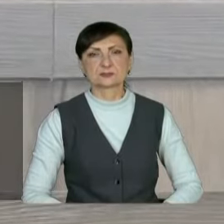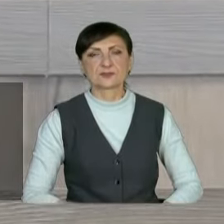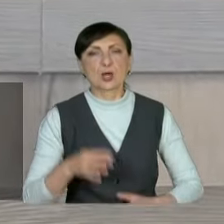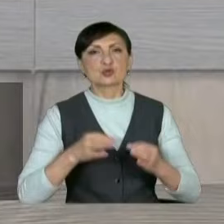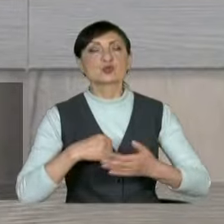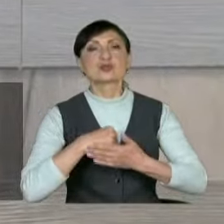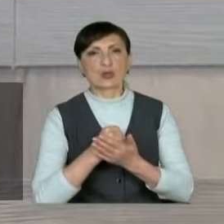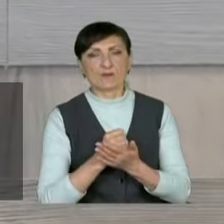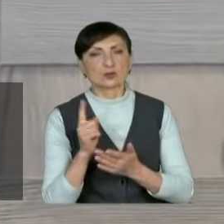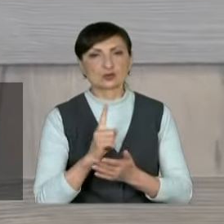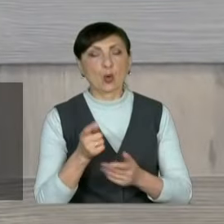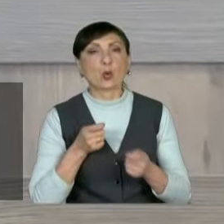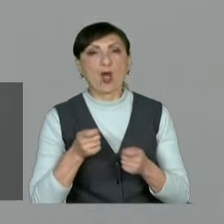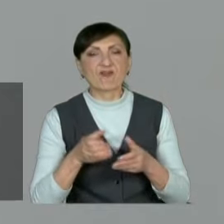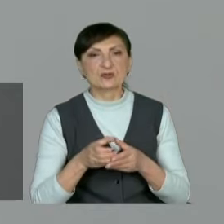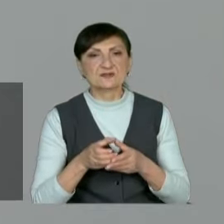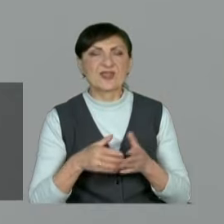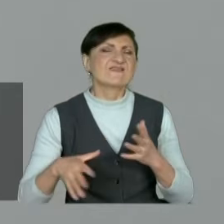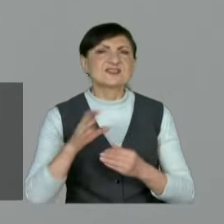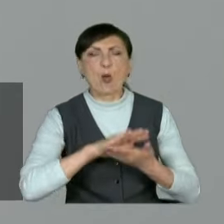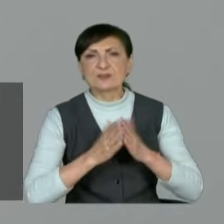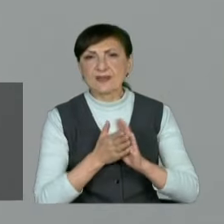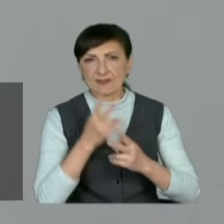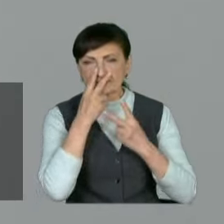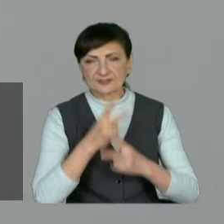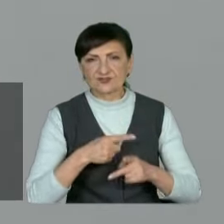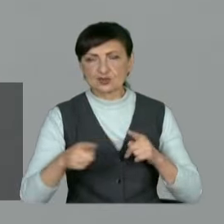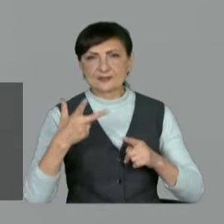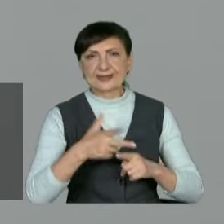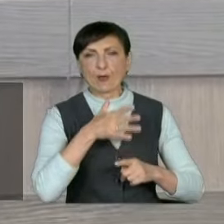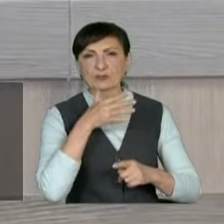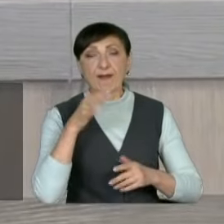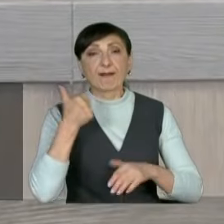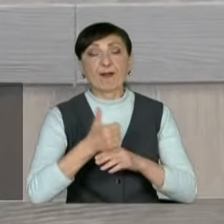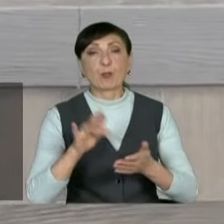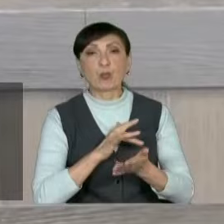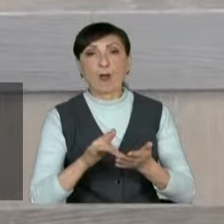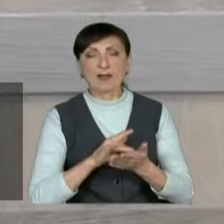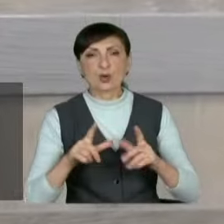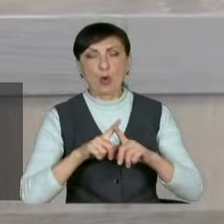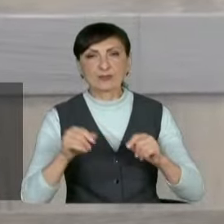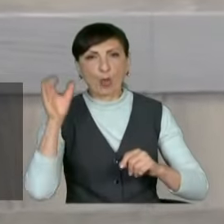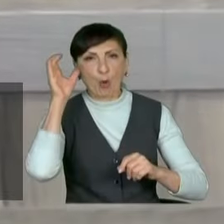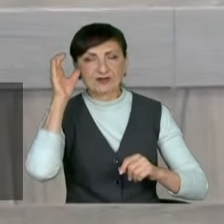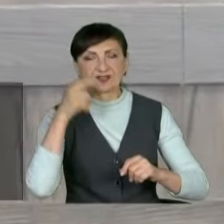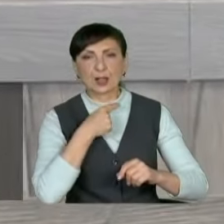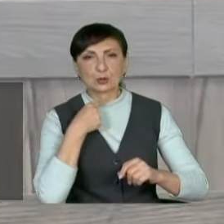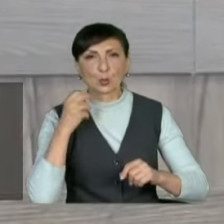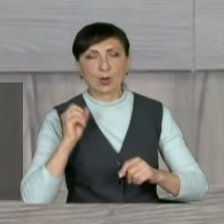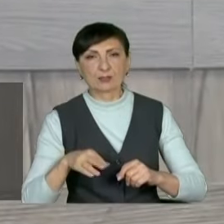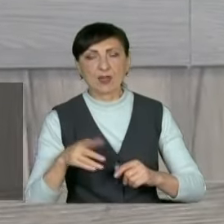Судом установлено, что, руководствуясь всеми обстоятельствами, в течение 3 лет главный бухгалтер отдела образования Талдыкургана гражданка